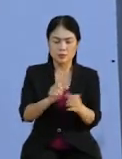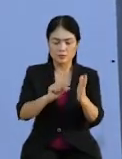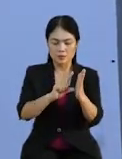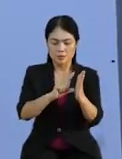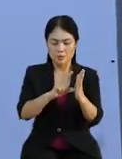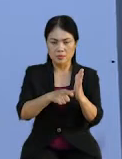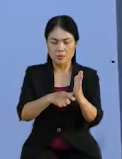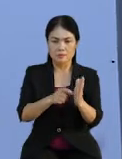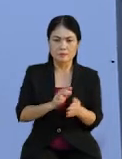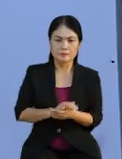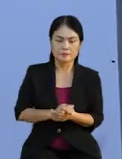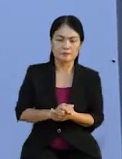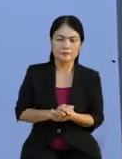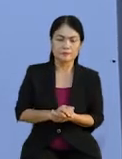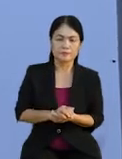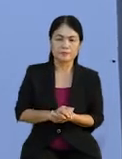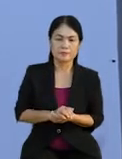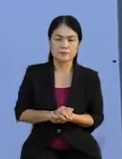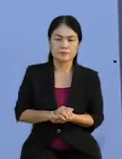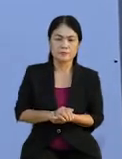cầm liệt được chiến máu ta